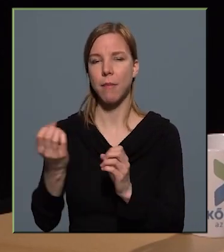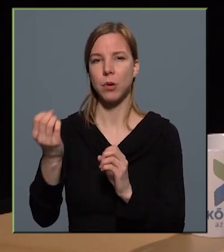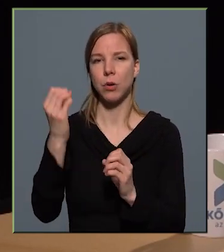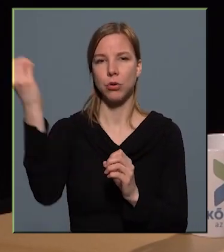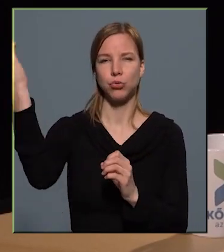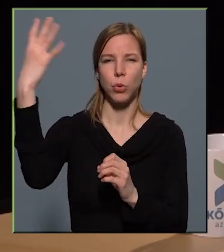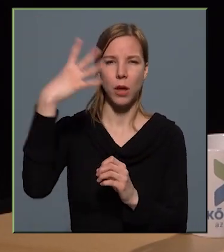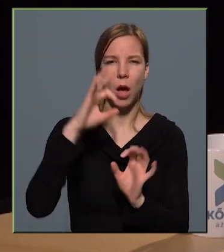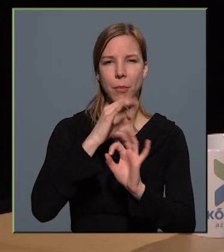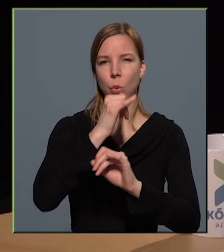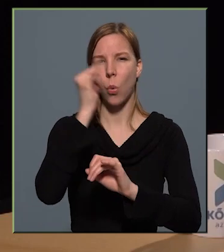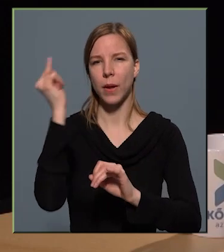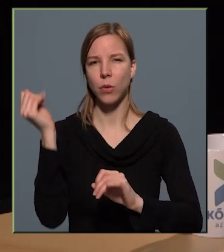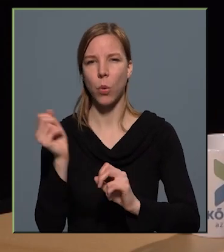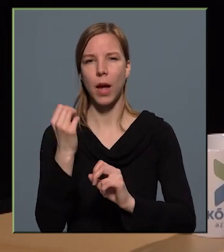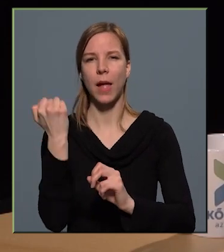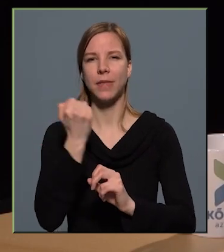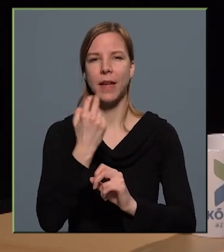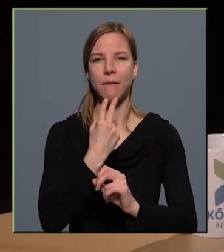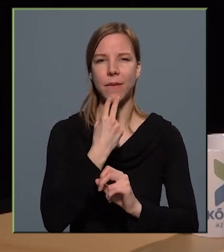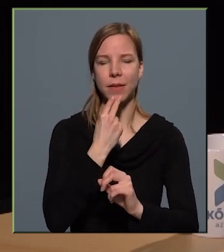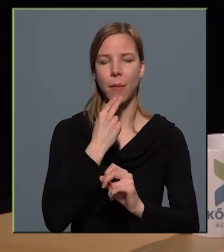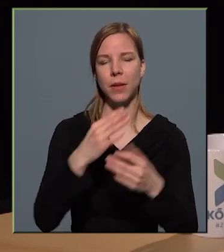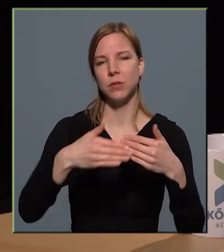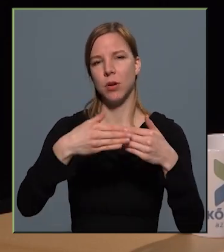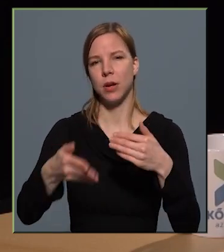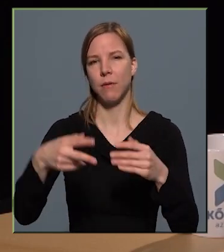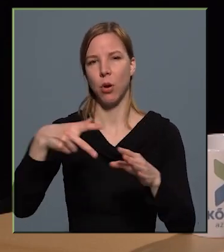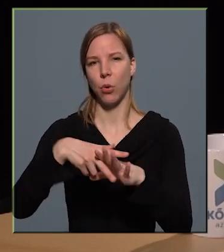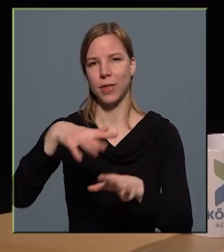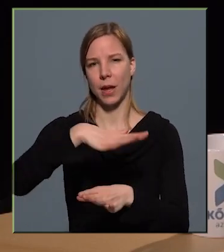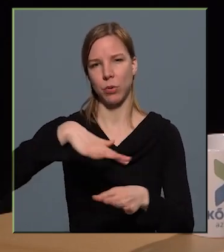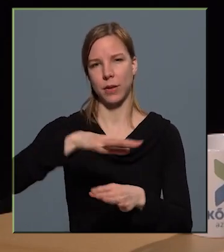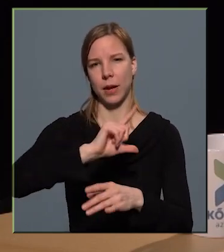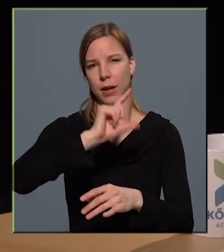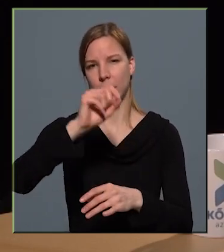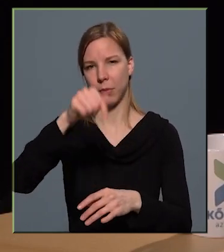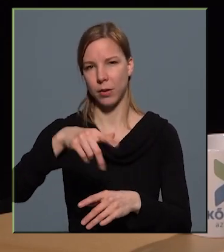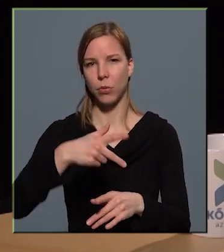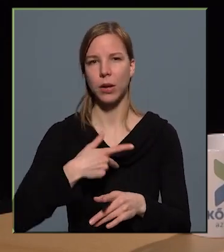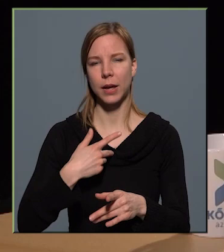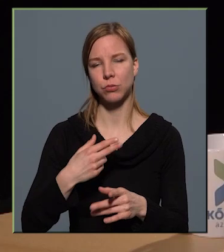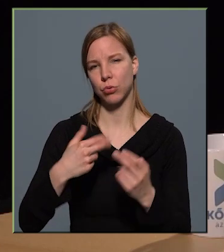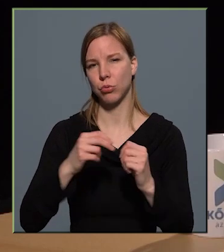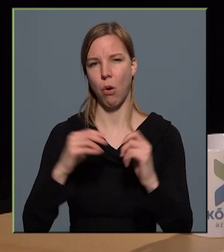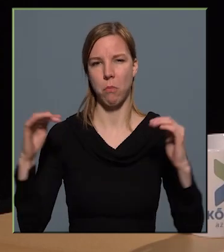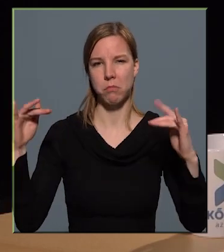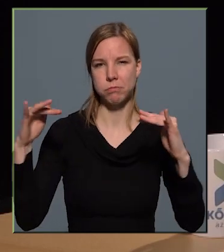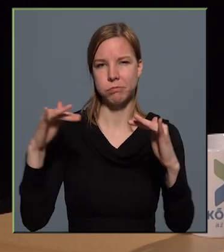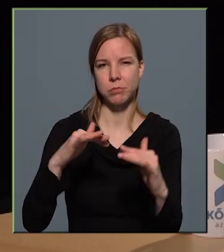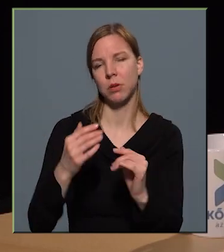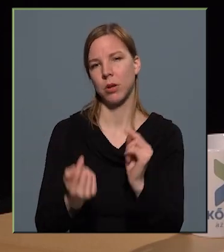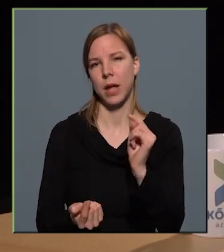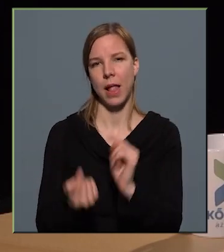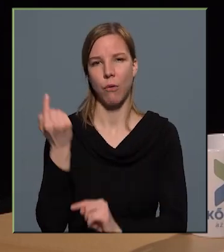D-vitamin szükségletet pótoljuk, úgyhogy kimegyünk a közterületekre, és ilyenkor azért a közterületek terheltebbek, ebből a szempontból